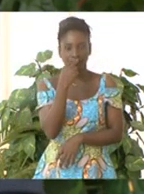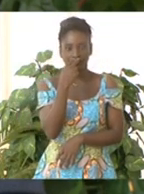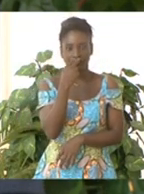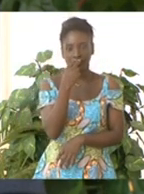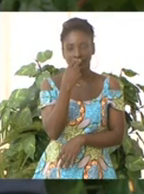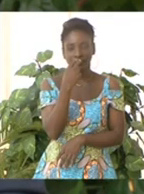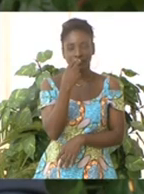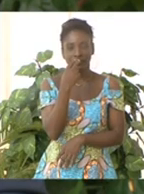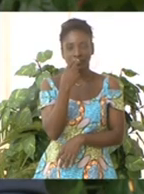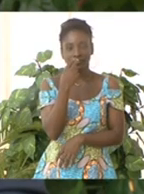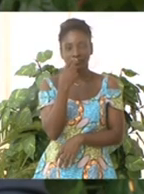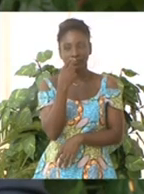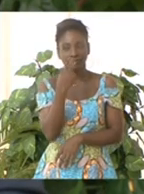Henri,